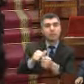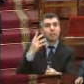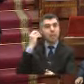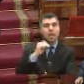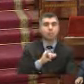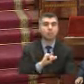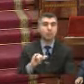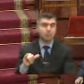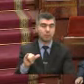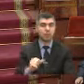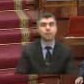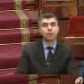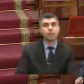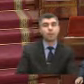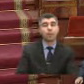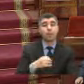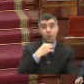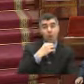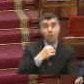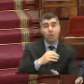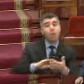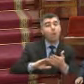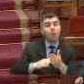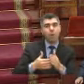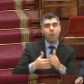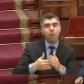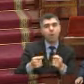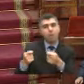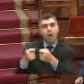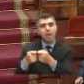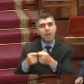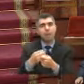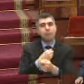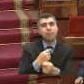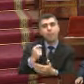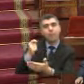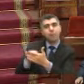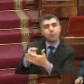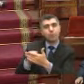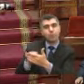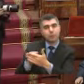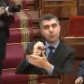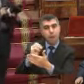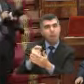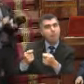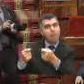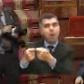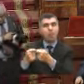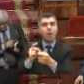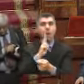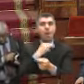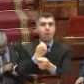الاجراء ينبغي ان يشمل كذلك القطاع الخاص. السؤال الثاني، أو ما أريد أن أثيره السيد